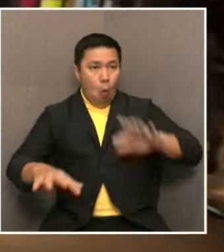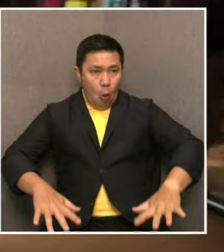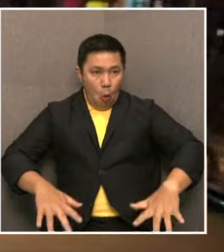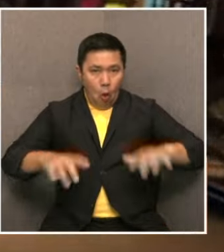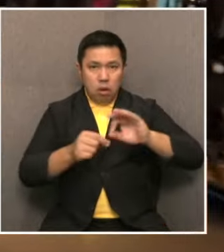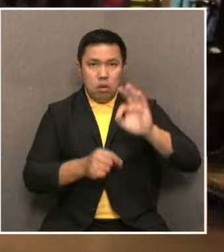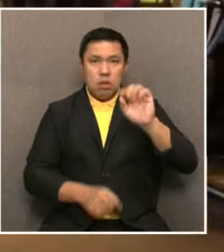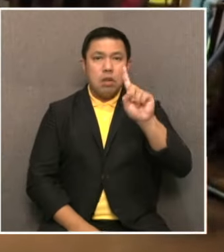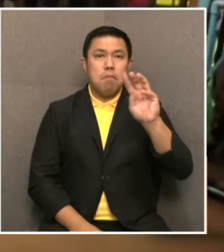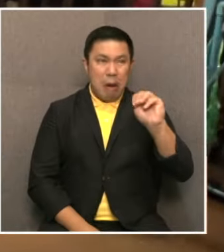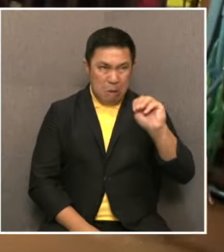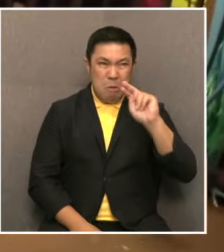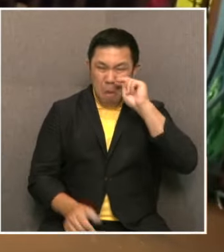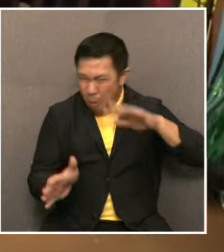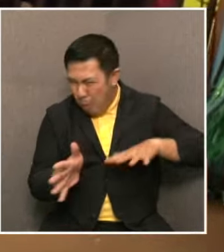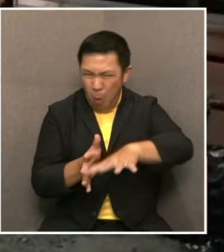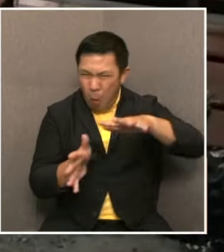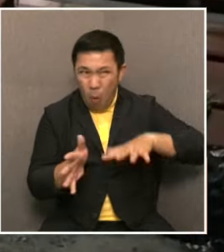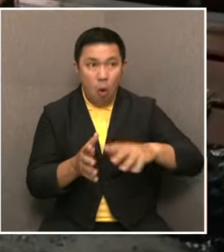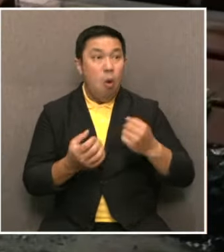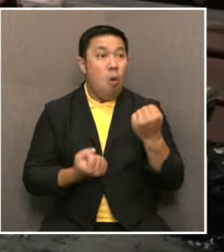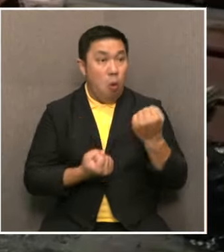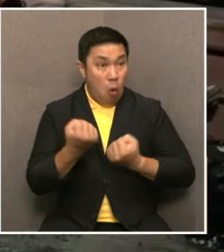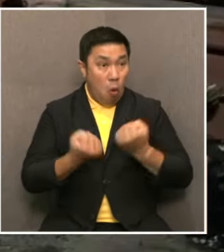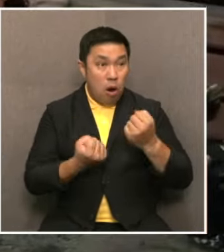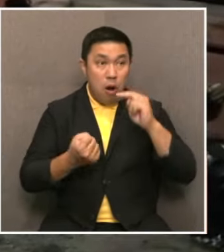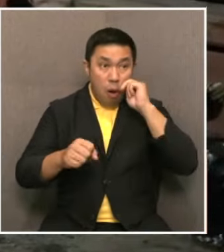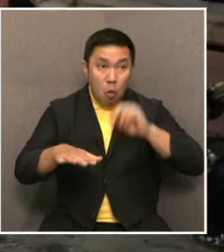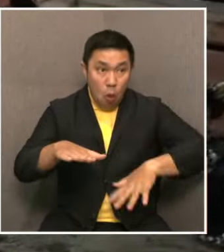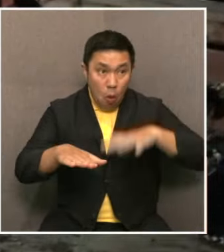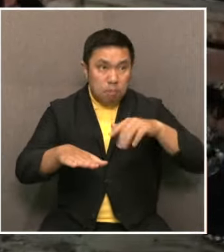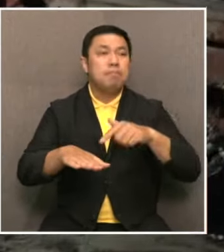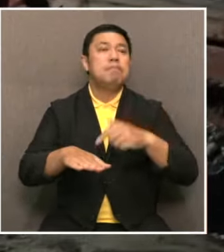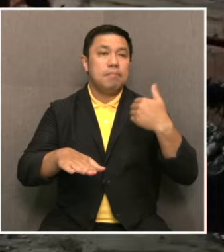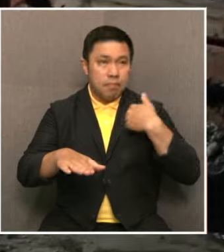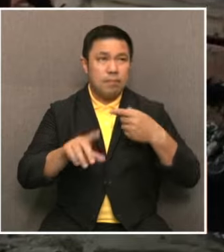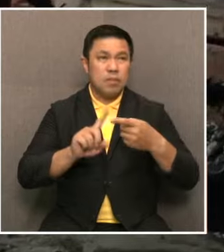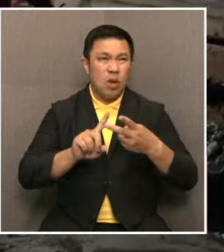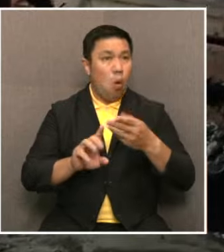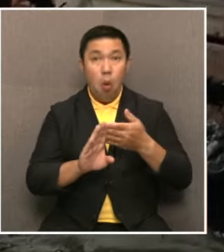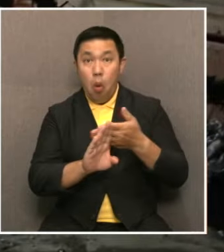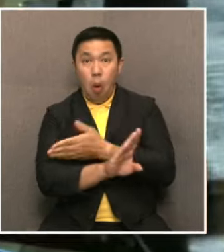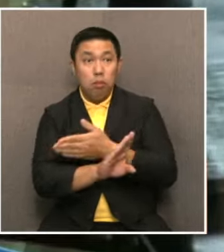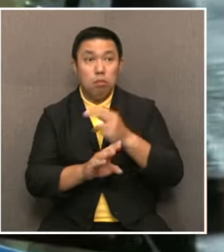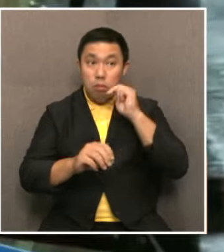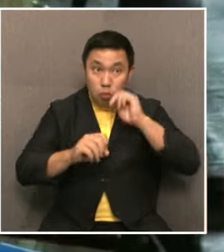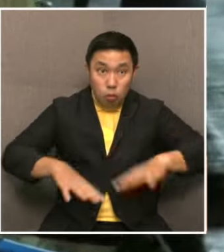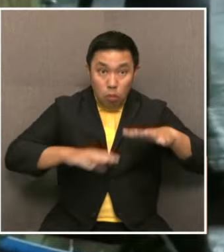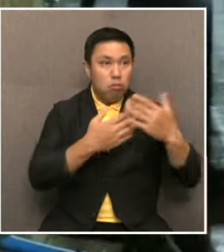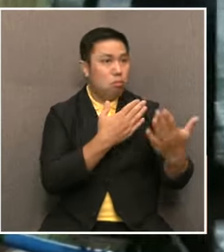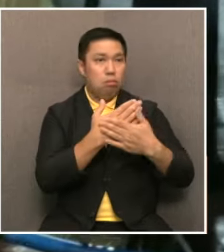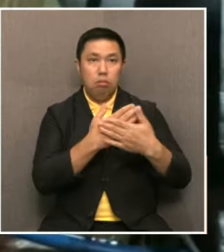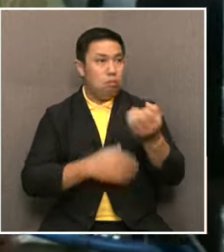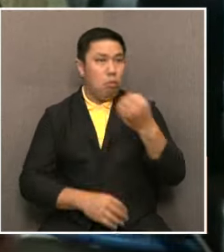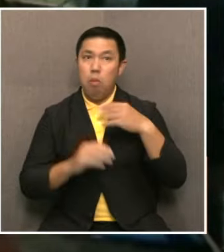1เมตแล้วก็ไหลแรงด้วยทำให้รถยนต์ถูกน้ำท่วมเสียหายก่อนเกิดเหตุไม่มีใครแจ้งเตือนล่วงหน้าเลยจน